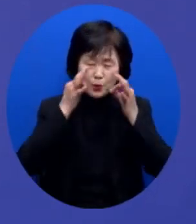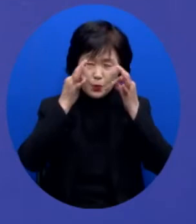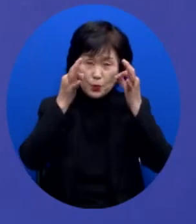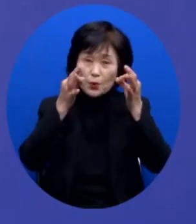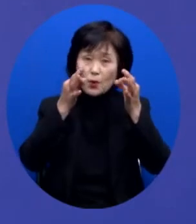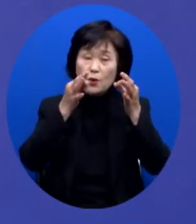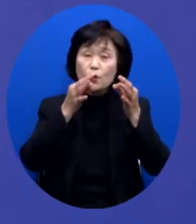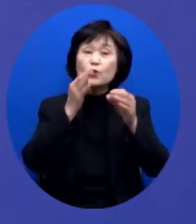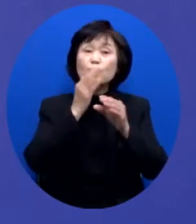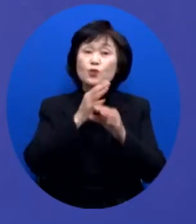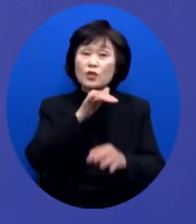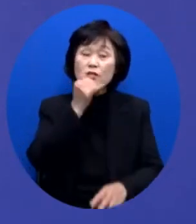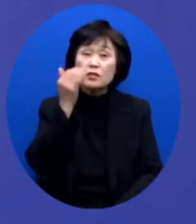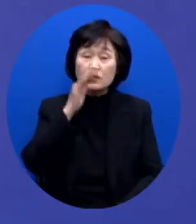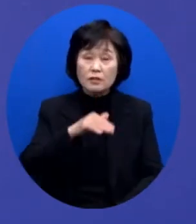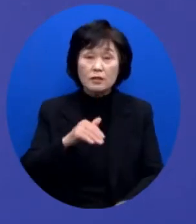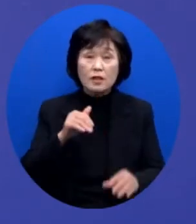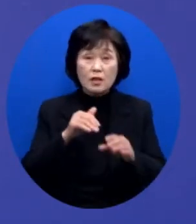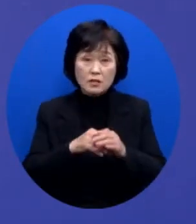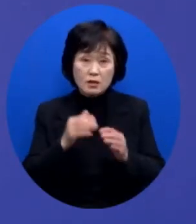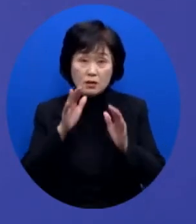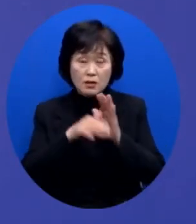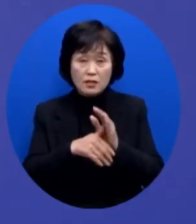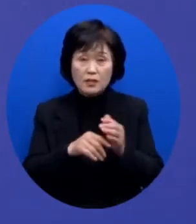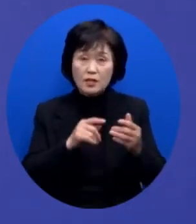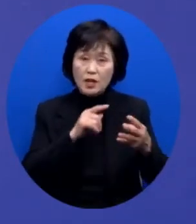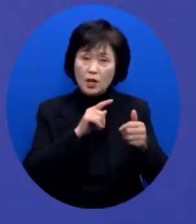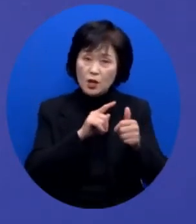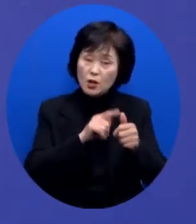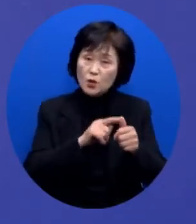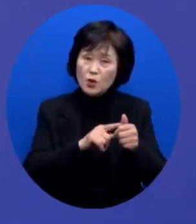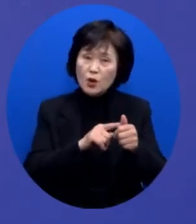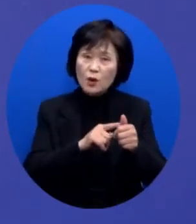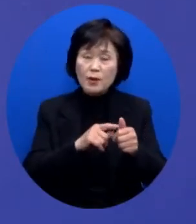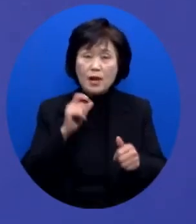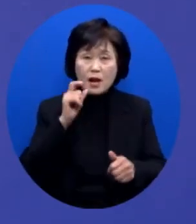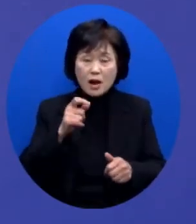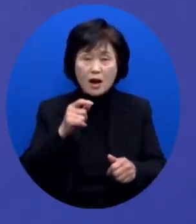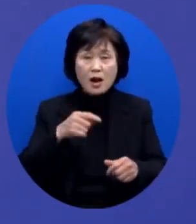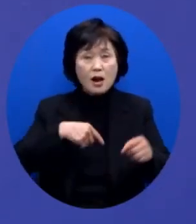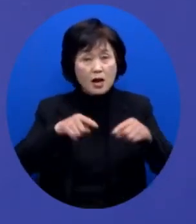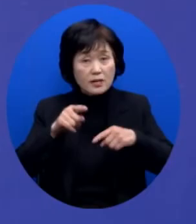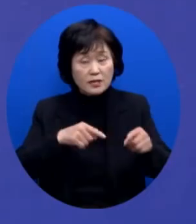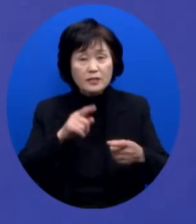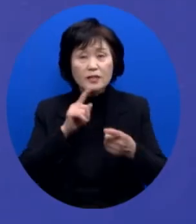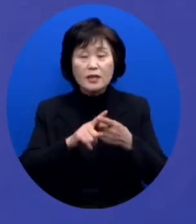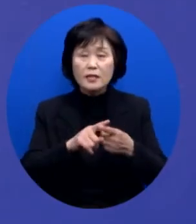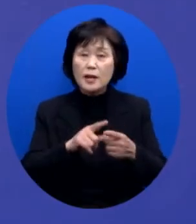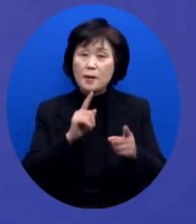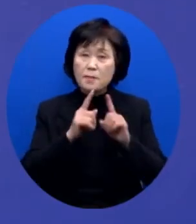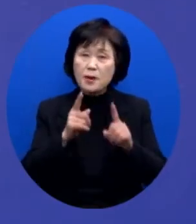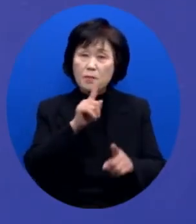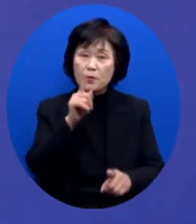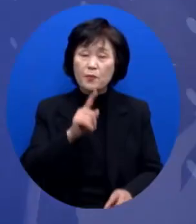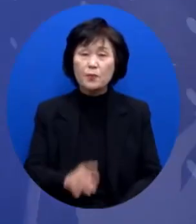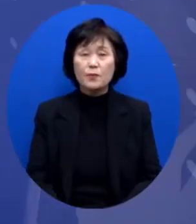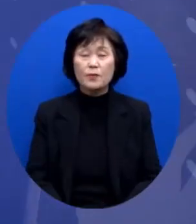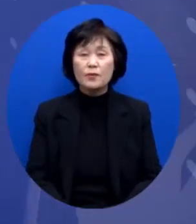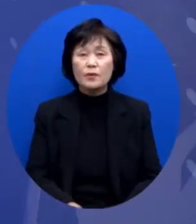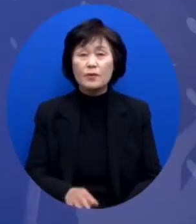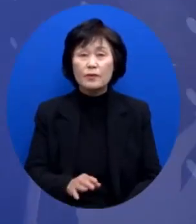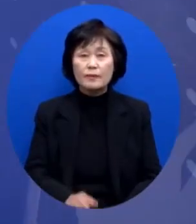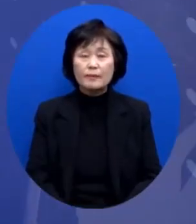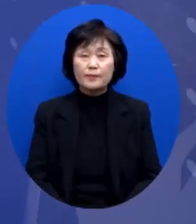왔는데요 대선과정에서 윤석렬 당선인이 대북 강경 정책을 예고 했거든요 이건 어떻게 정말 하셨어요 네 실제로 이